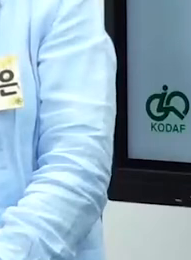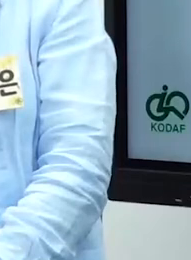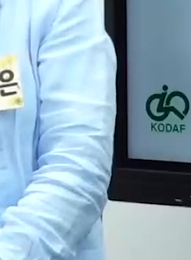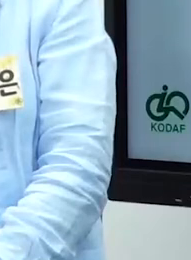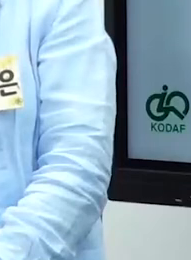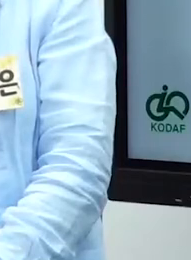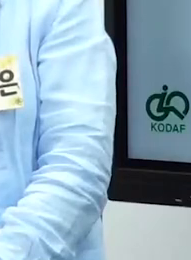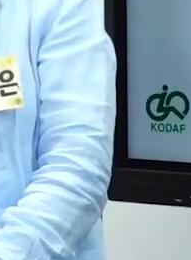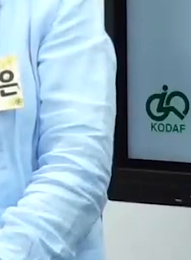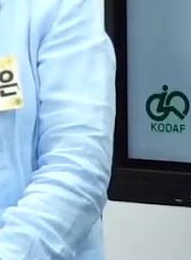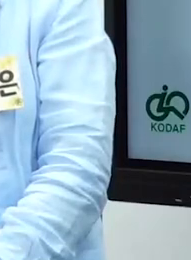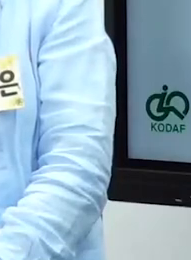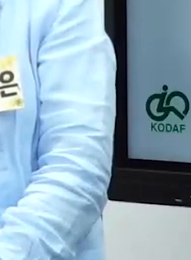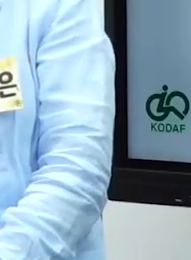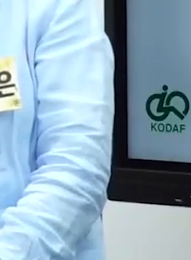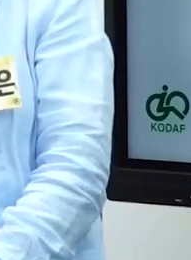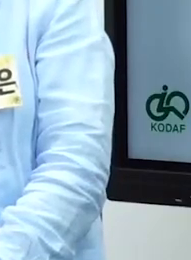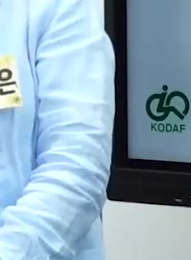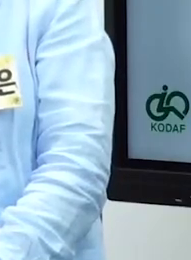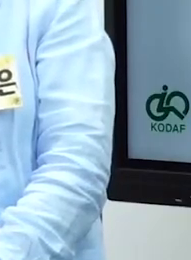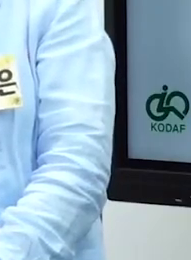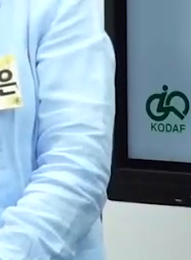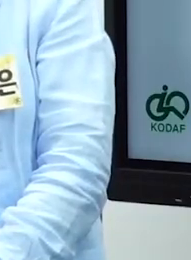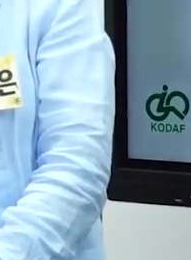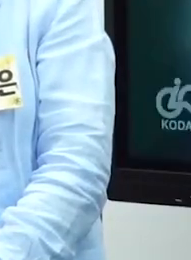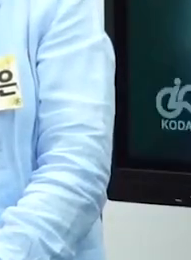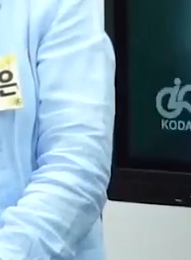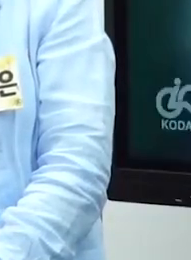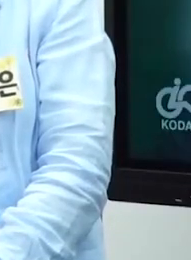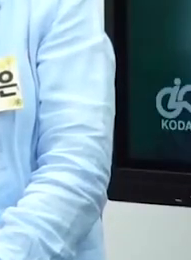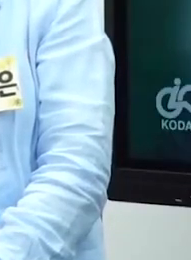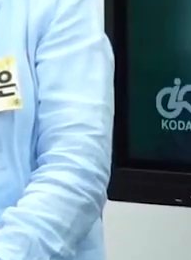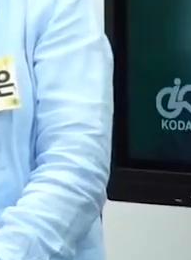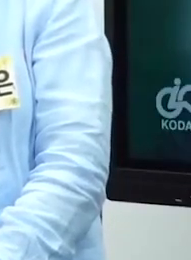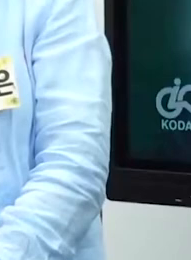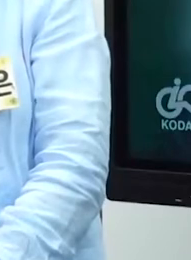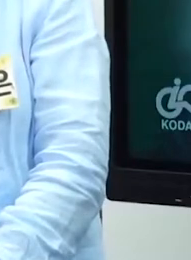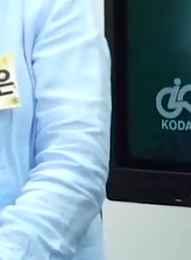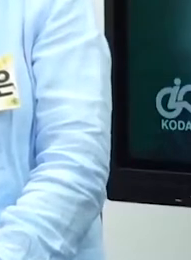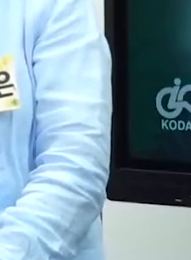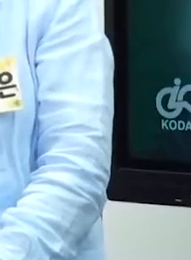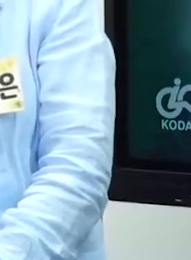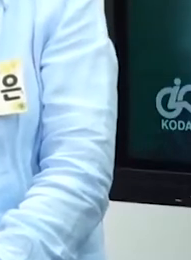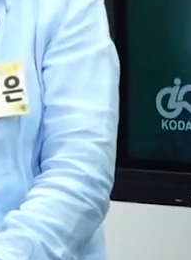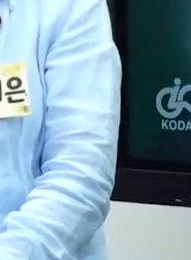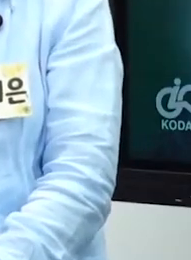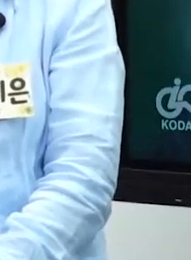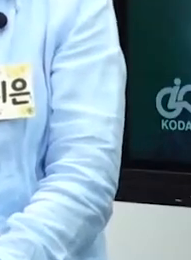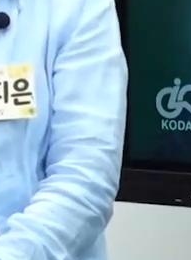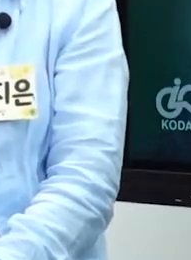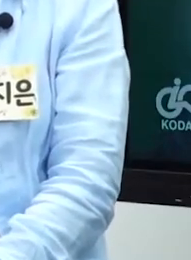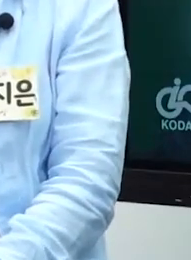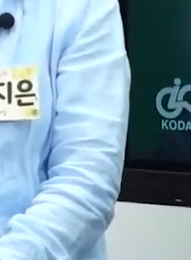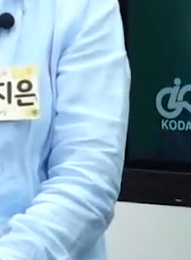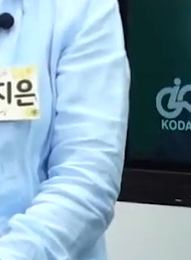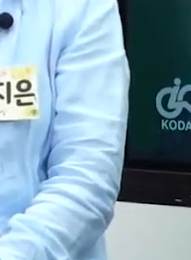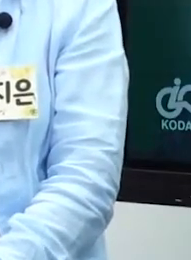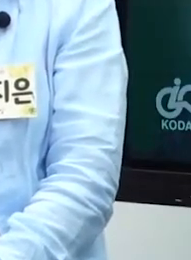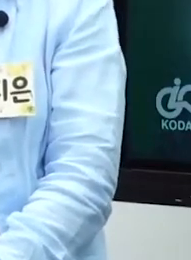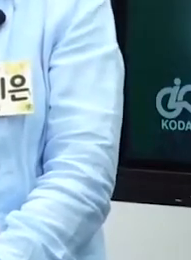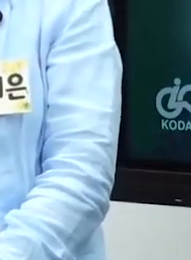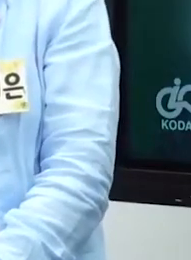그 원점이 되어주셨던 것 같습니다. 저희 부모님도 공부를 해보라 하셨고 석사를 다니다 보니